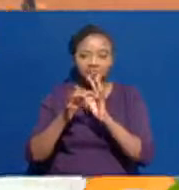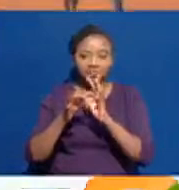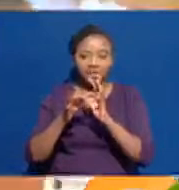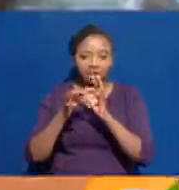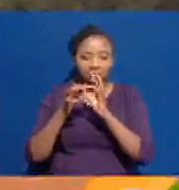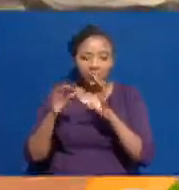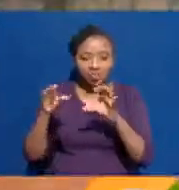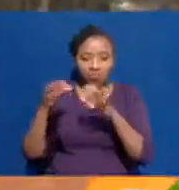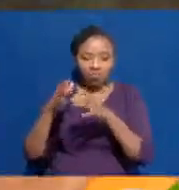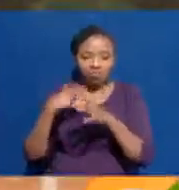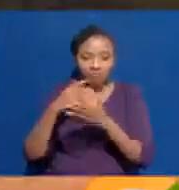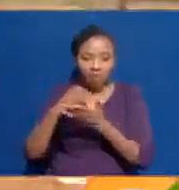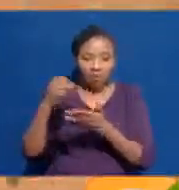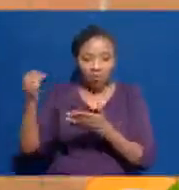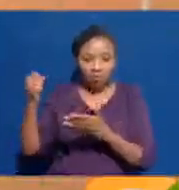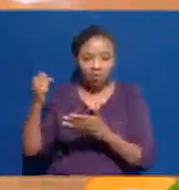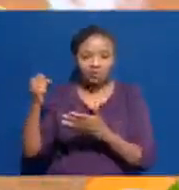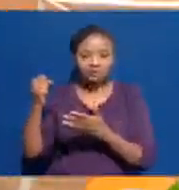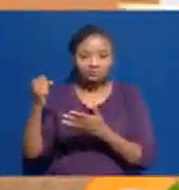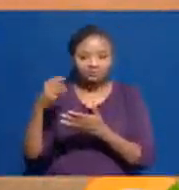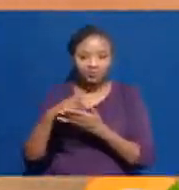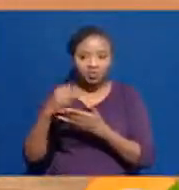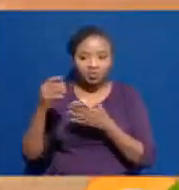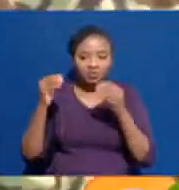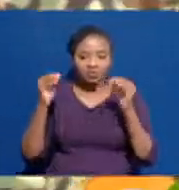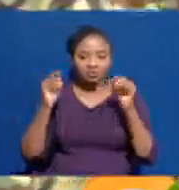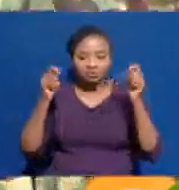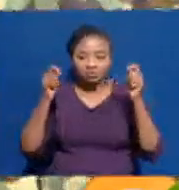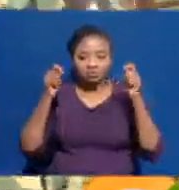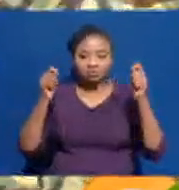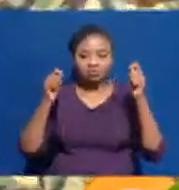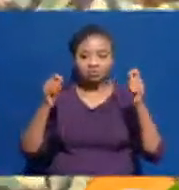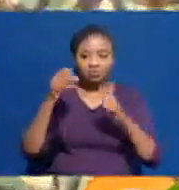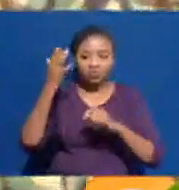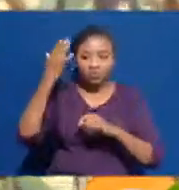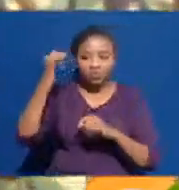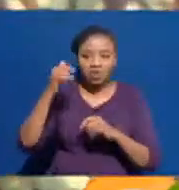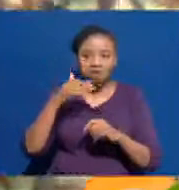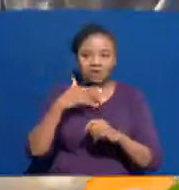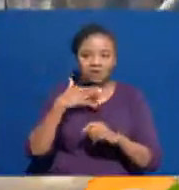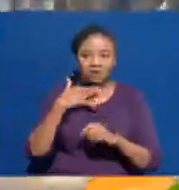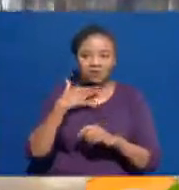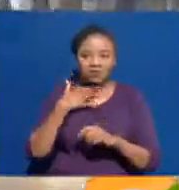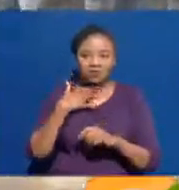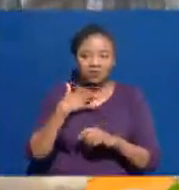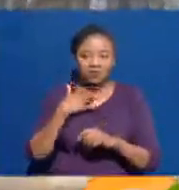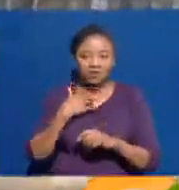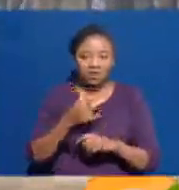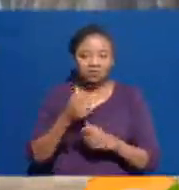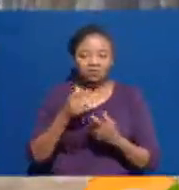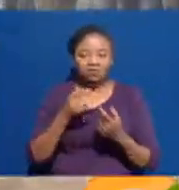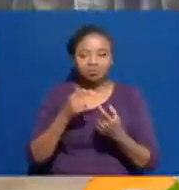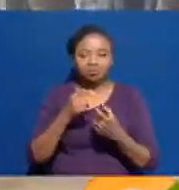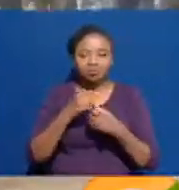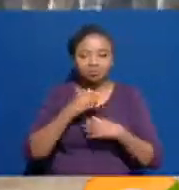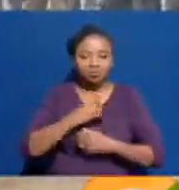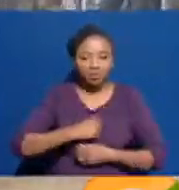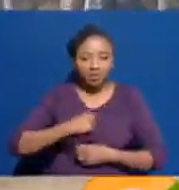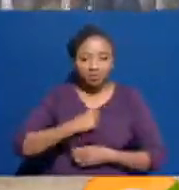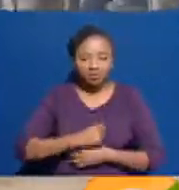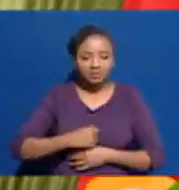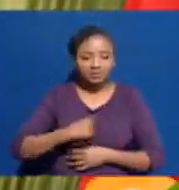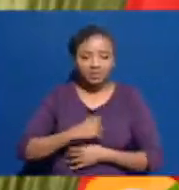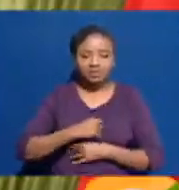ijayo ili kuomboleza na waathiriwa wa dhuluma iliyotekelezwa na polisi kwenye maandamano ya